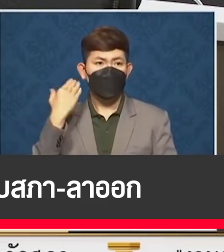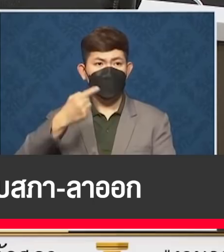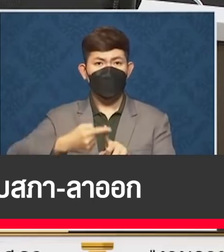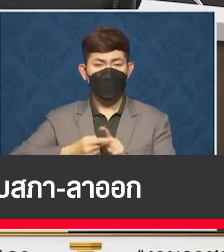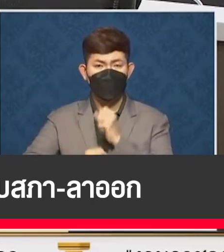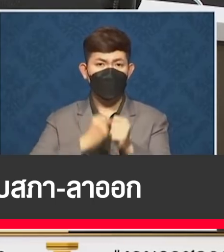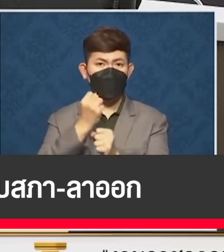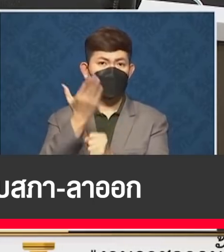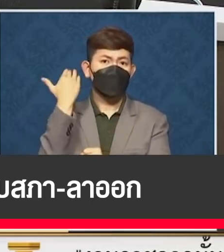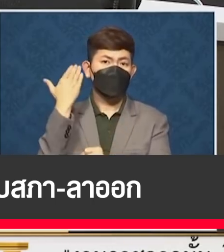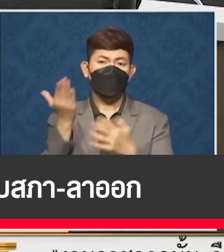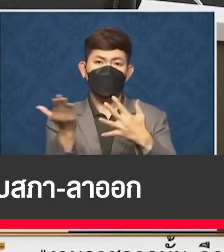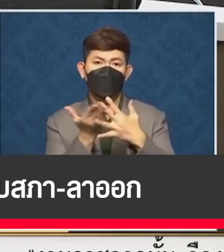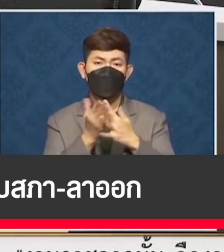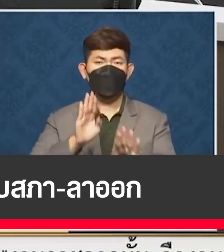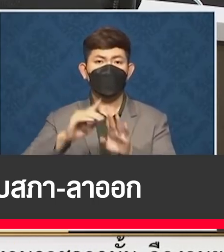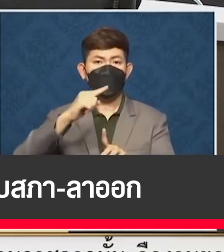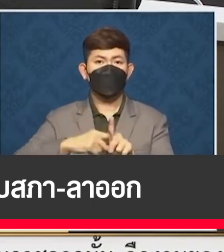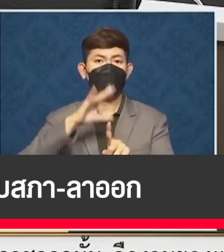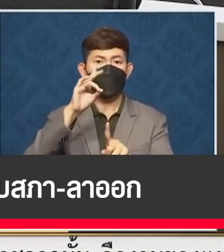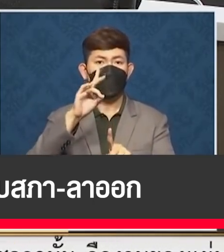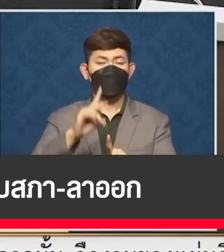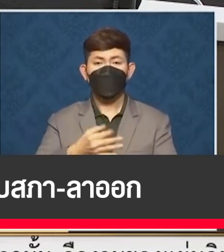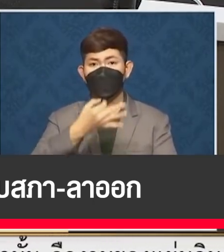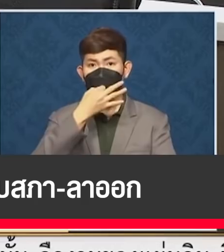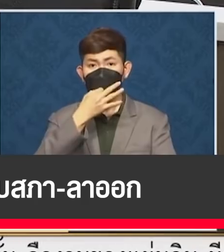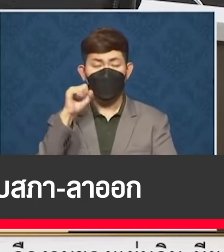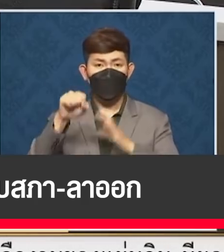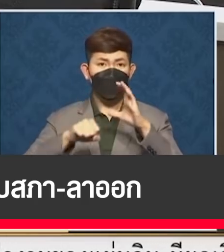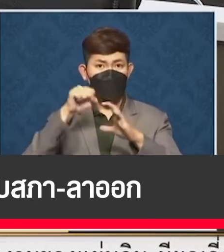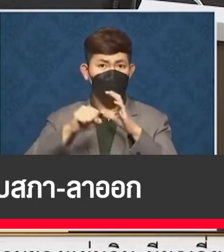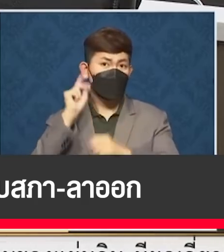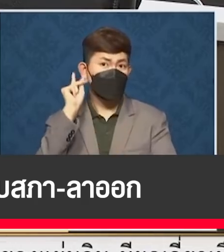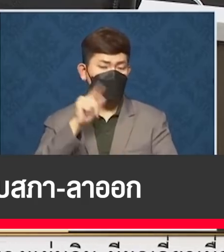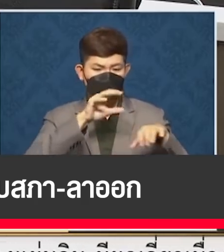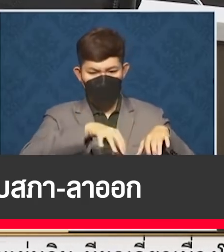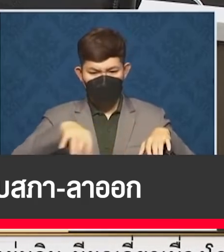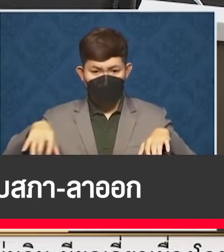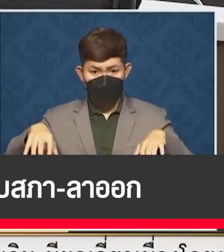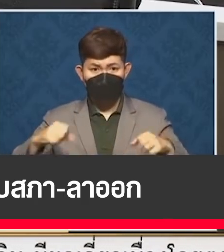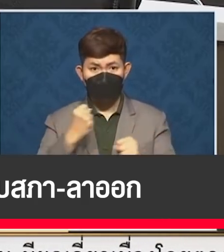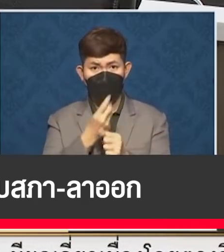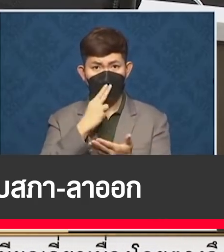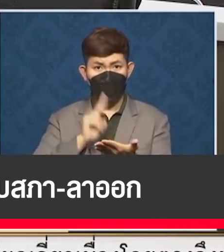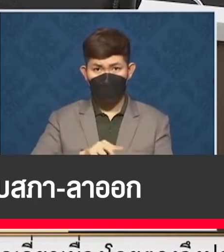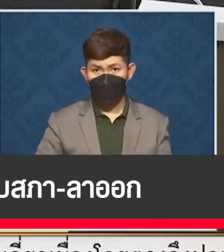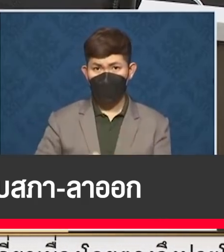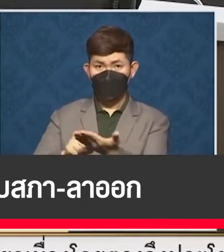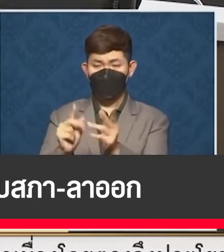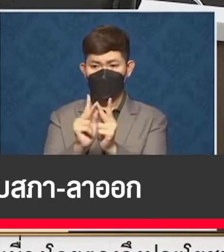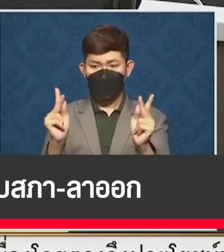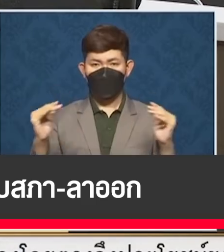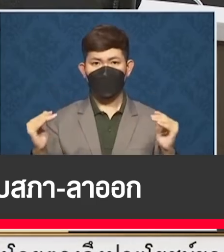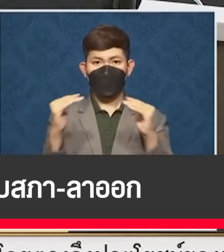รายชื่อพรรคก้าวไกลได้ลุกขึ้นหารือไปยังพลเอกประยุทธ์จันทร์โอชานายกรัฐมนตรีในฐานะกำกับดูแลสำนักง